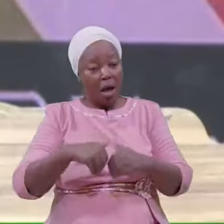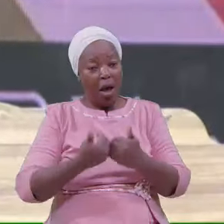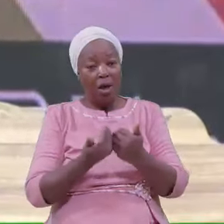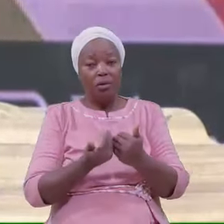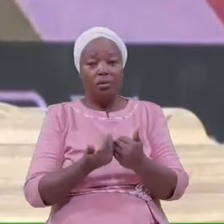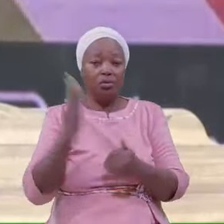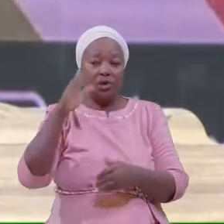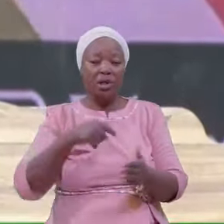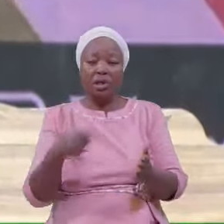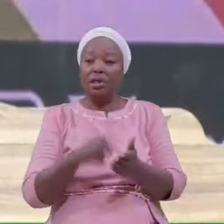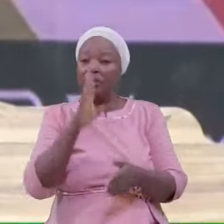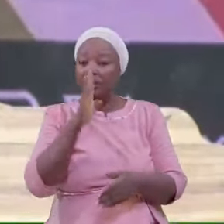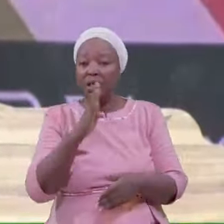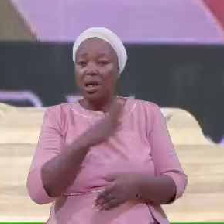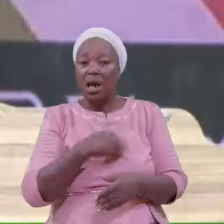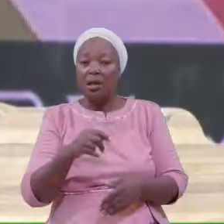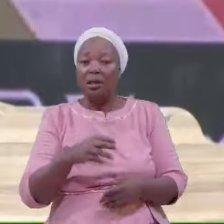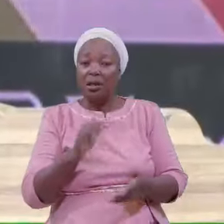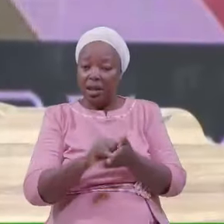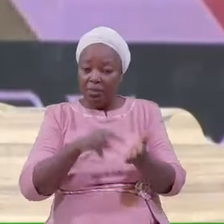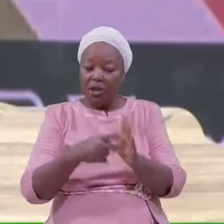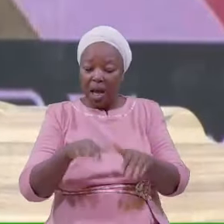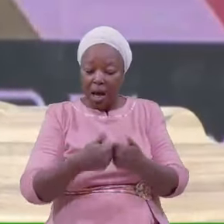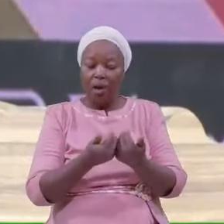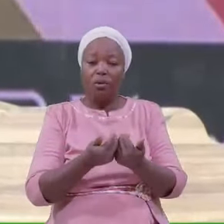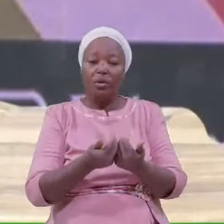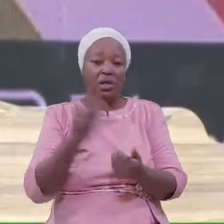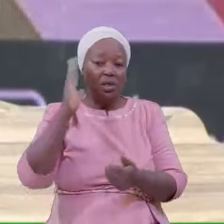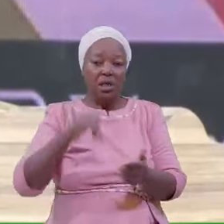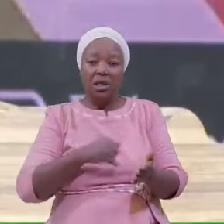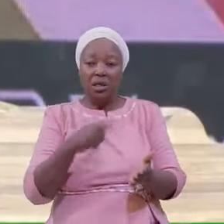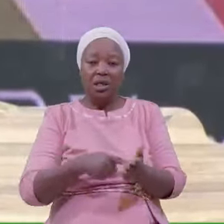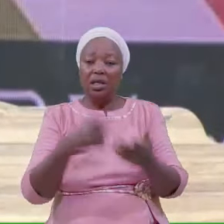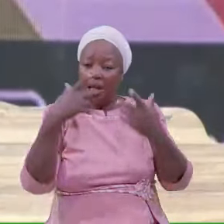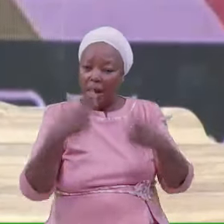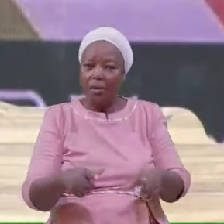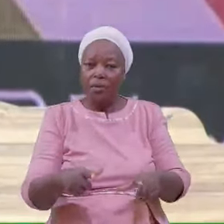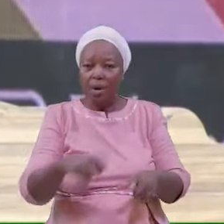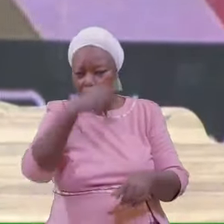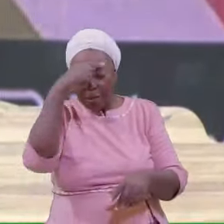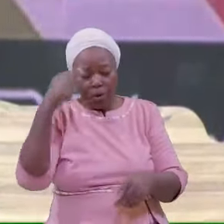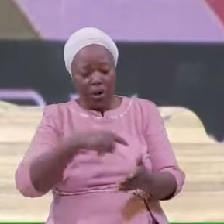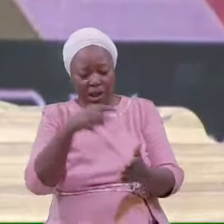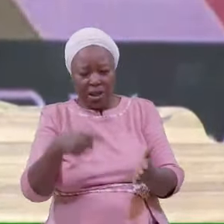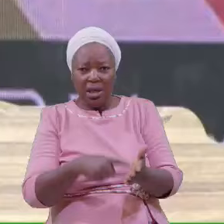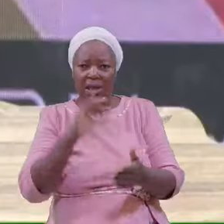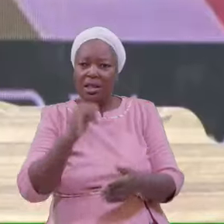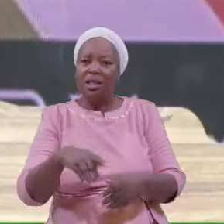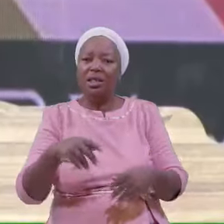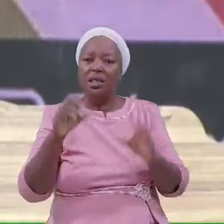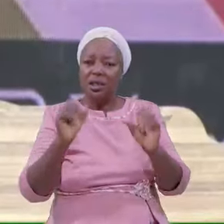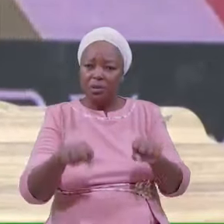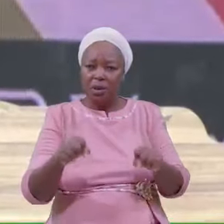Paano mangyayari ito? Because this is impossible, what the angel announced, that a virgin